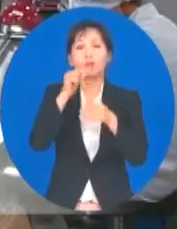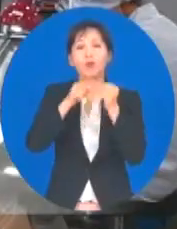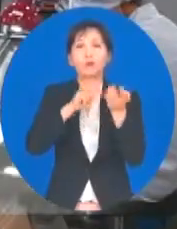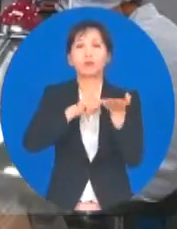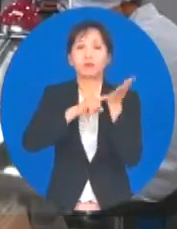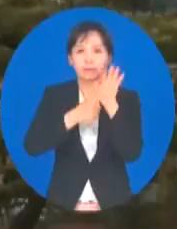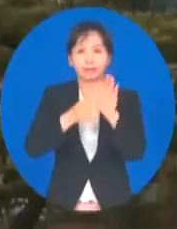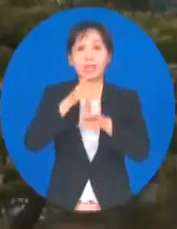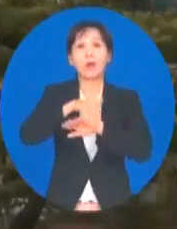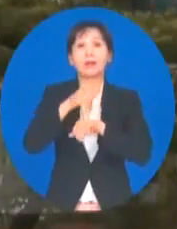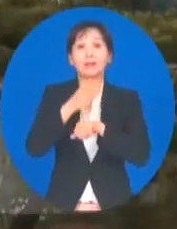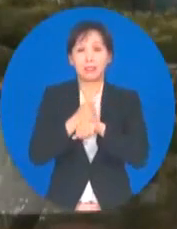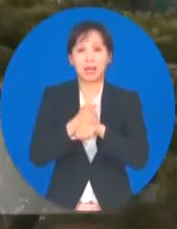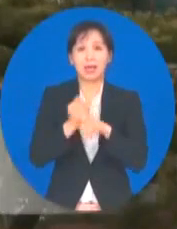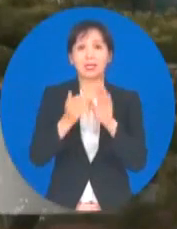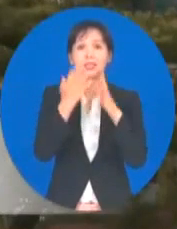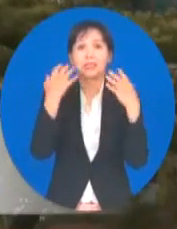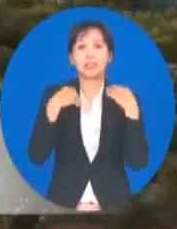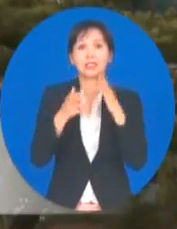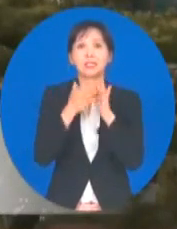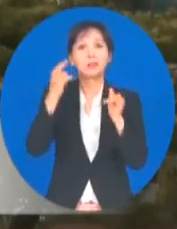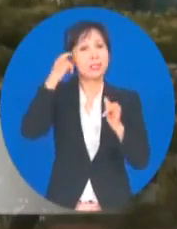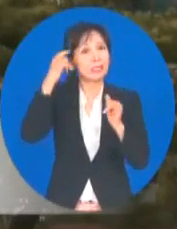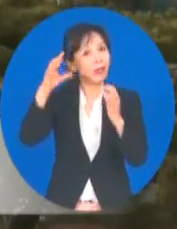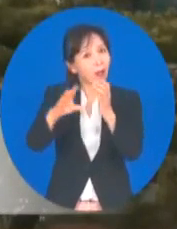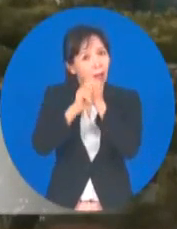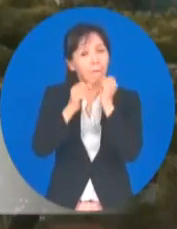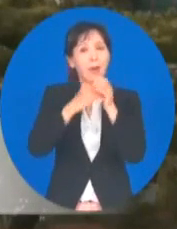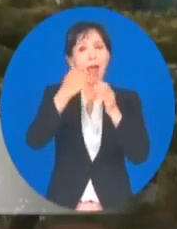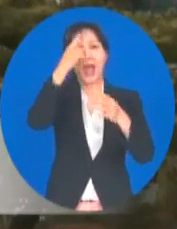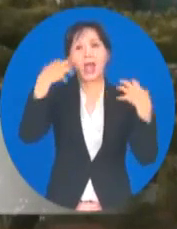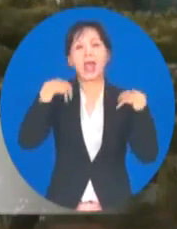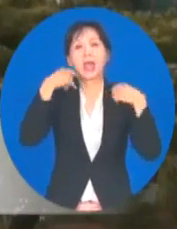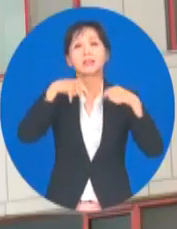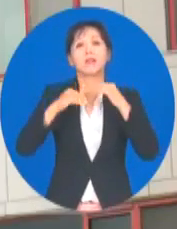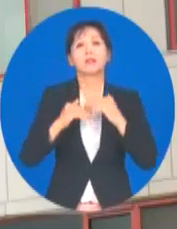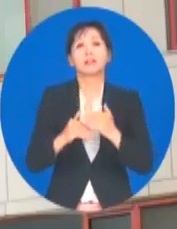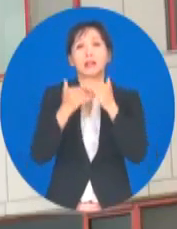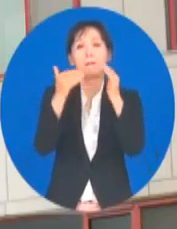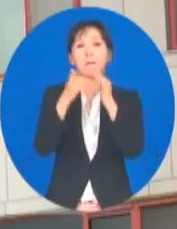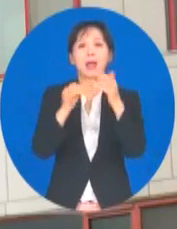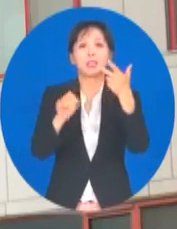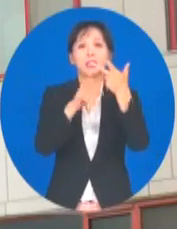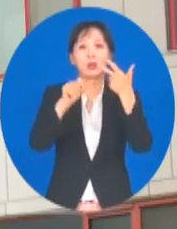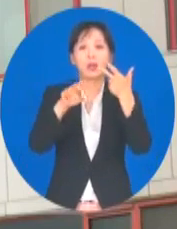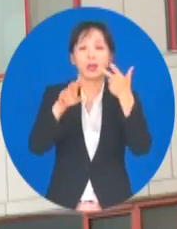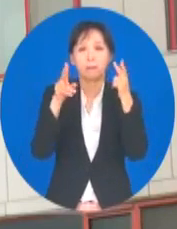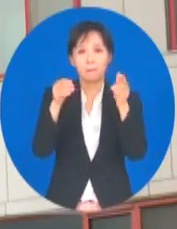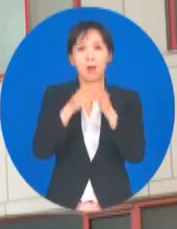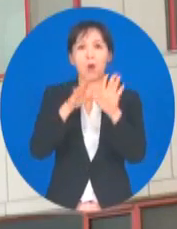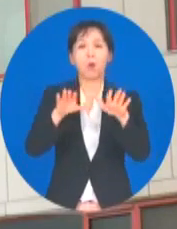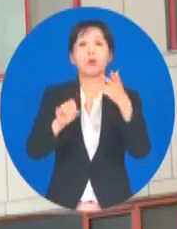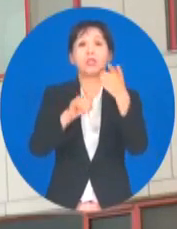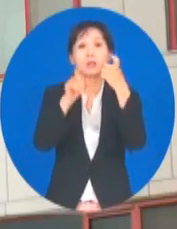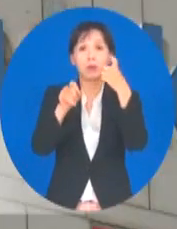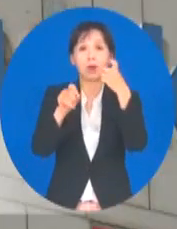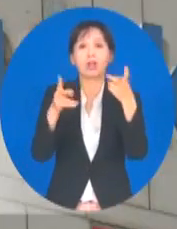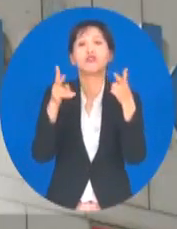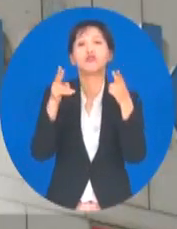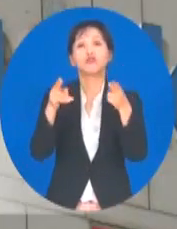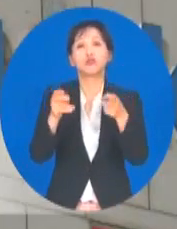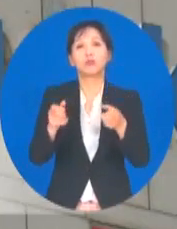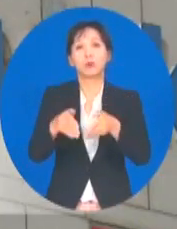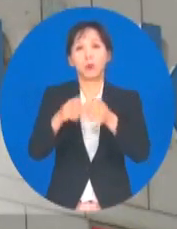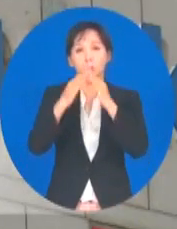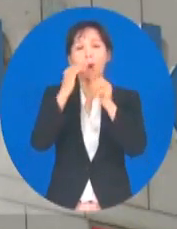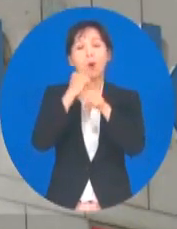제공할 예정입니다. 시는 시민 의견 수렴 등 행정 절차를 거쳐 7월에 착공하여 올해 11월